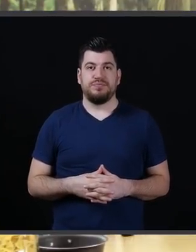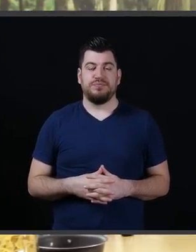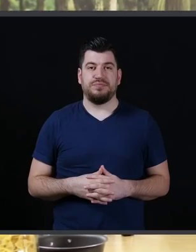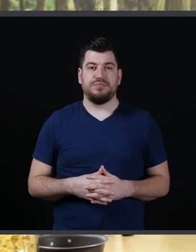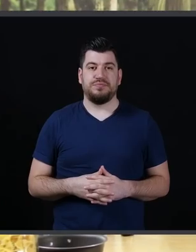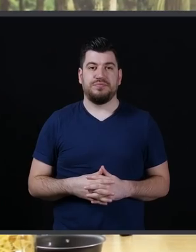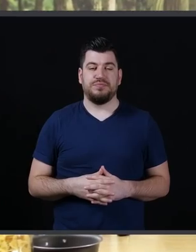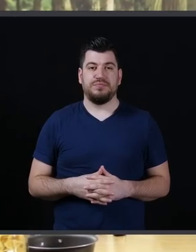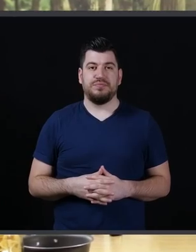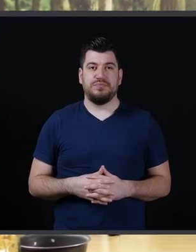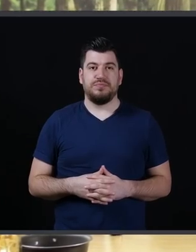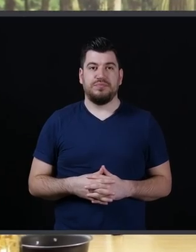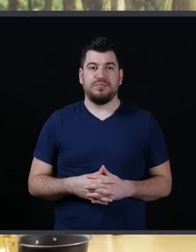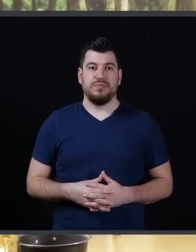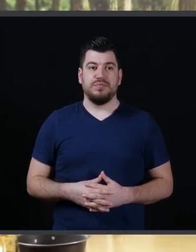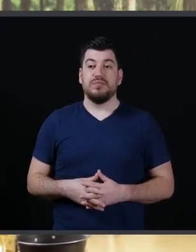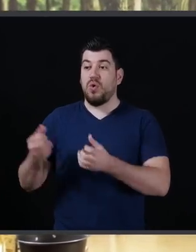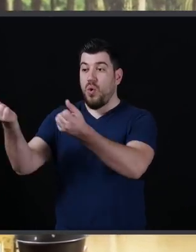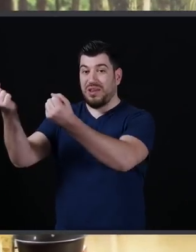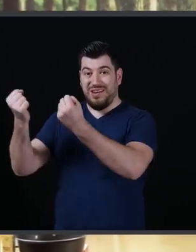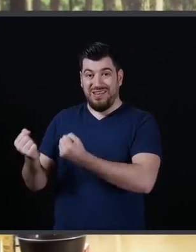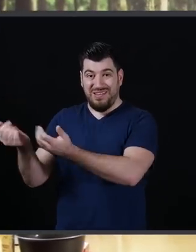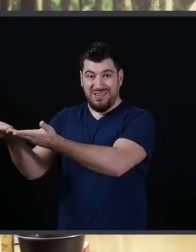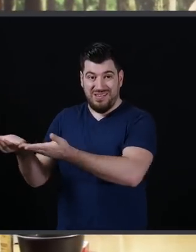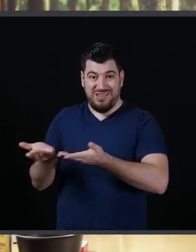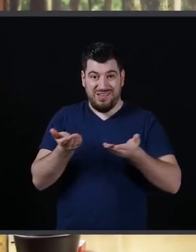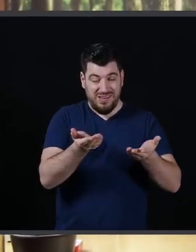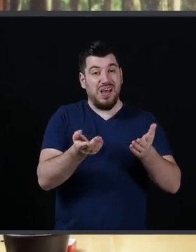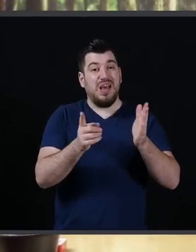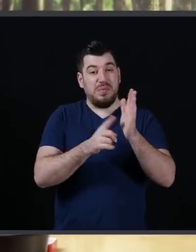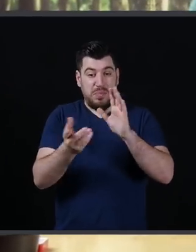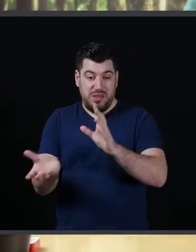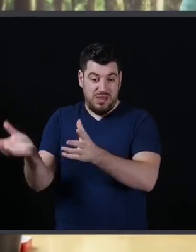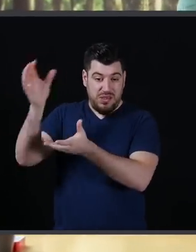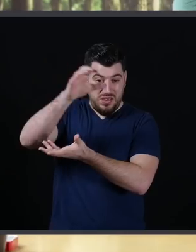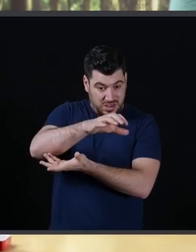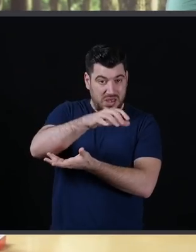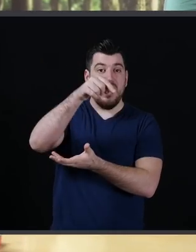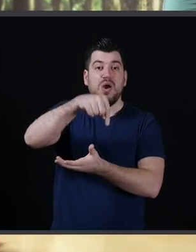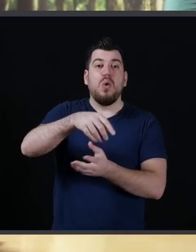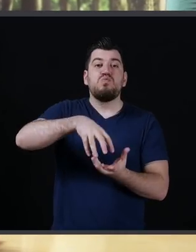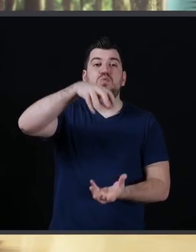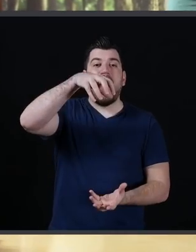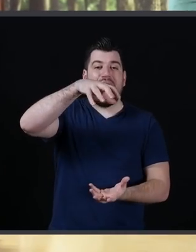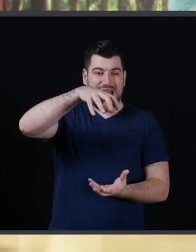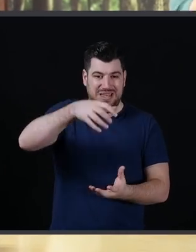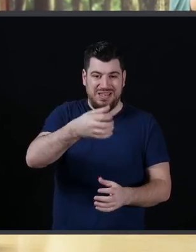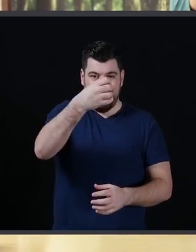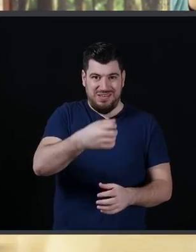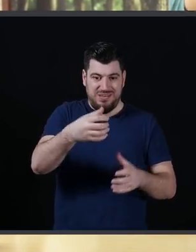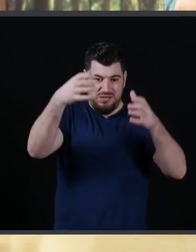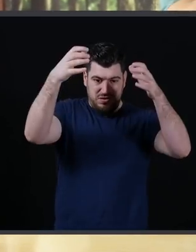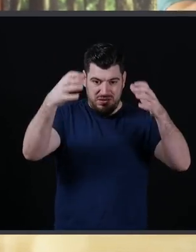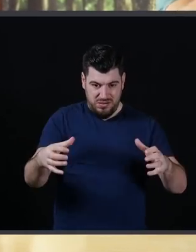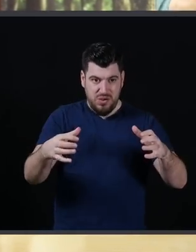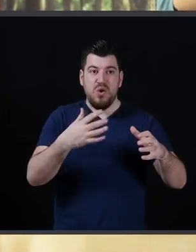Αυτό που θα κάνουμε είναι Όταν βγάλουμε το κέικ από το φούρνο Να το γυρίσουμε κατευθείαν πάνω σε ένα μπουκάλι μιας μπίρας Και Επειδή το κέικ μας θα